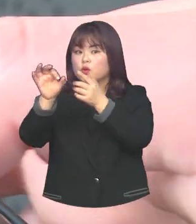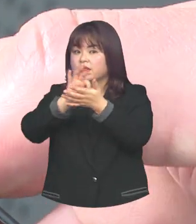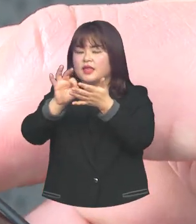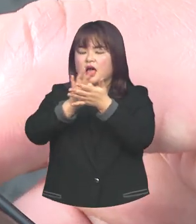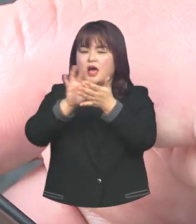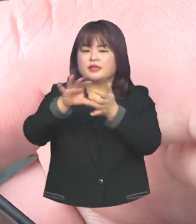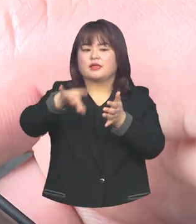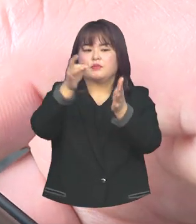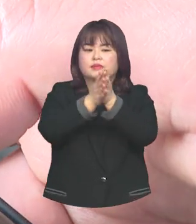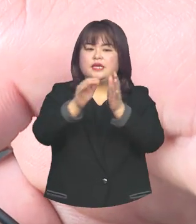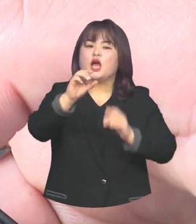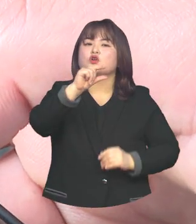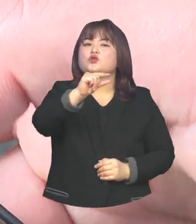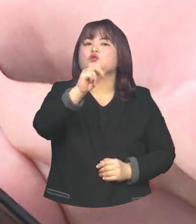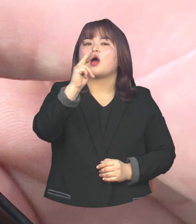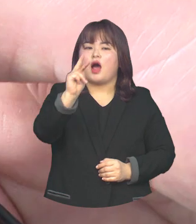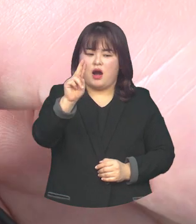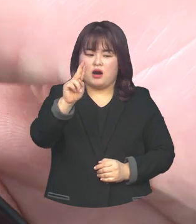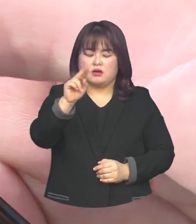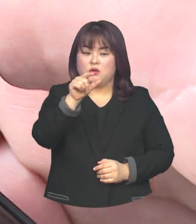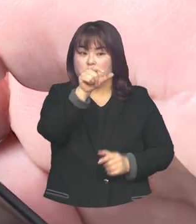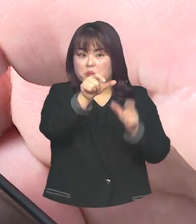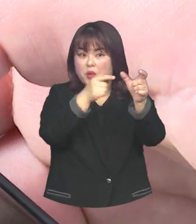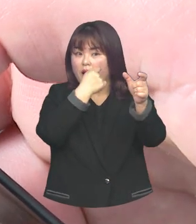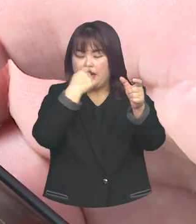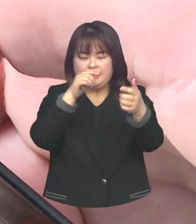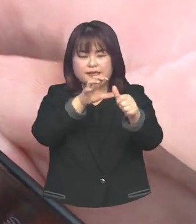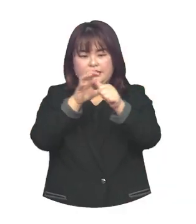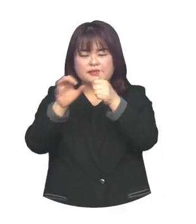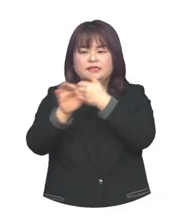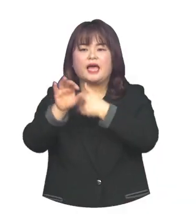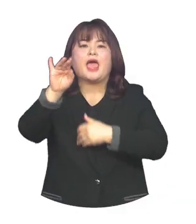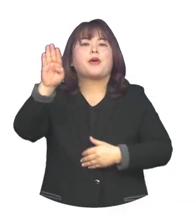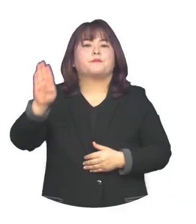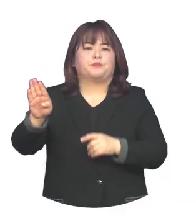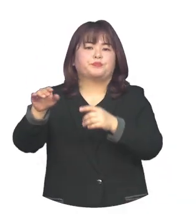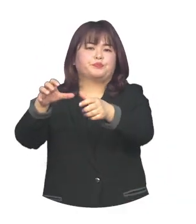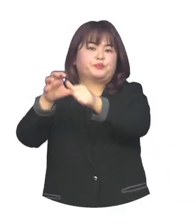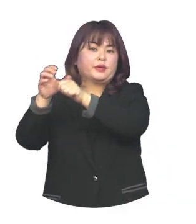충전 시작 전 QR코드를 이용하거나 충전 앱 이플러그